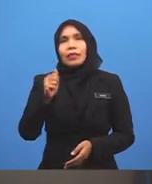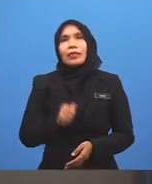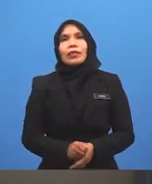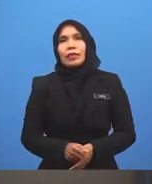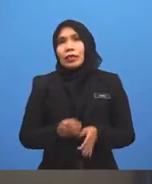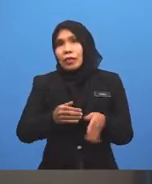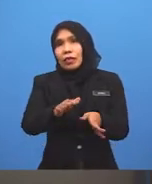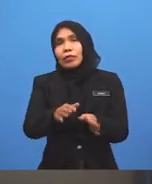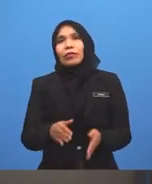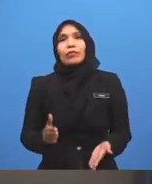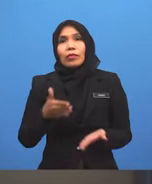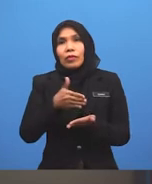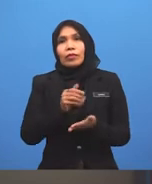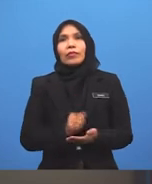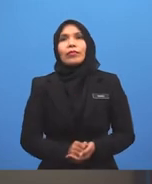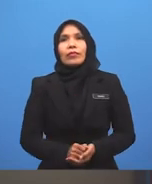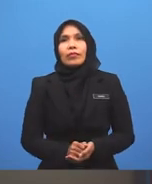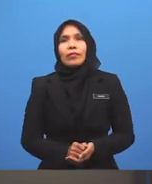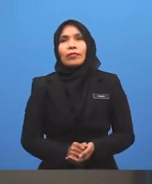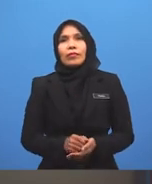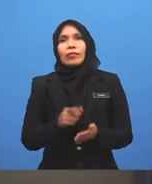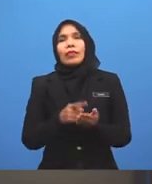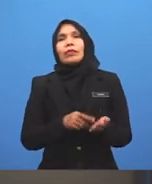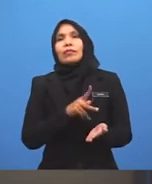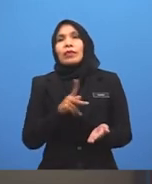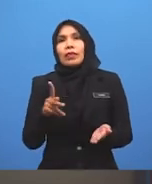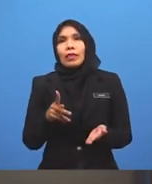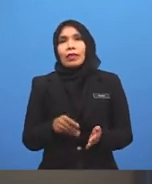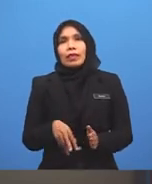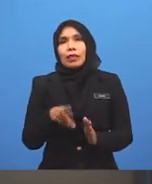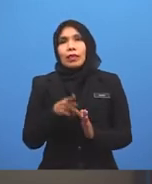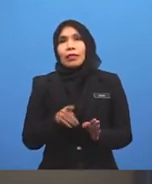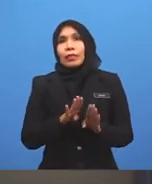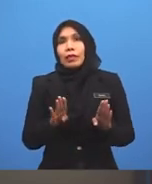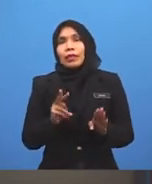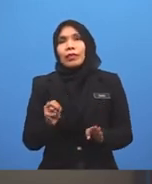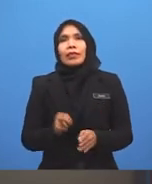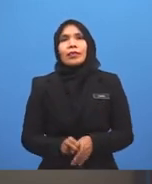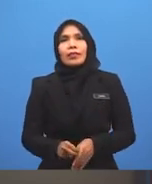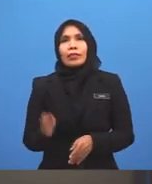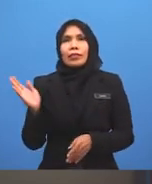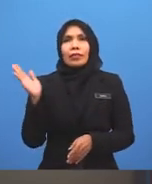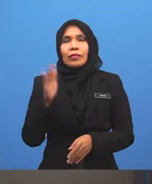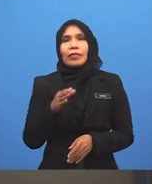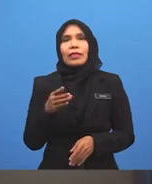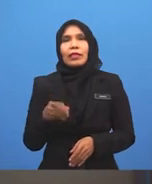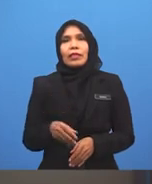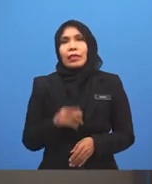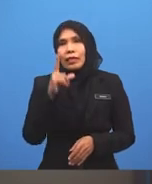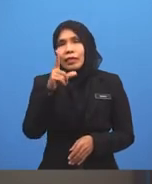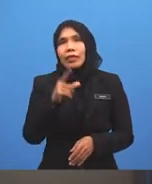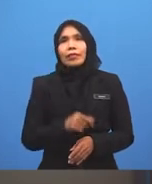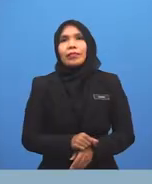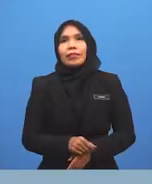Motor arus terus dan penjana arus terus, apakah perbezaan antara kedua-dua ini? Mari lihat pada jadual ini.